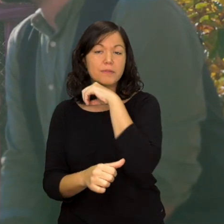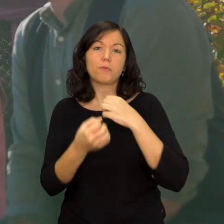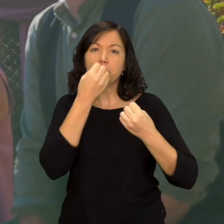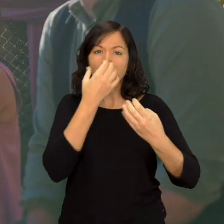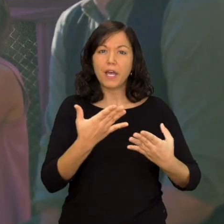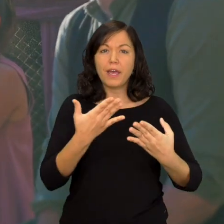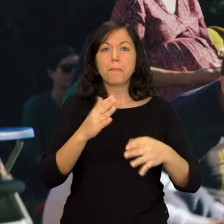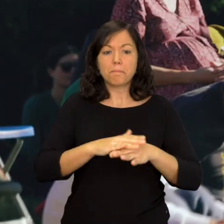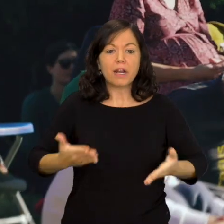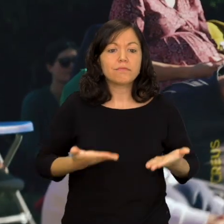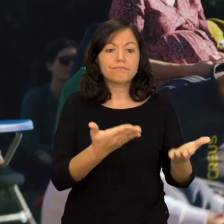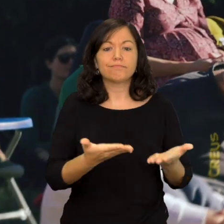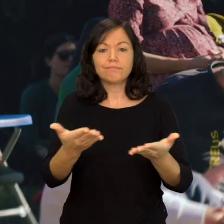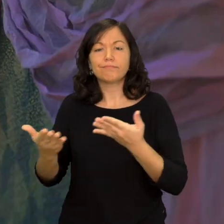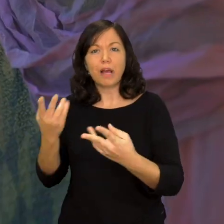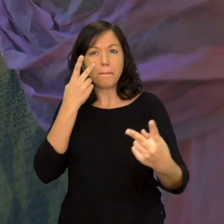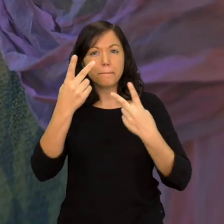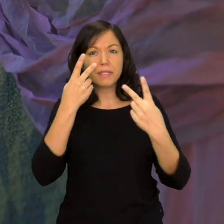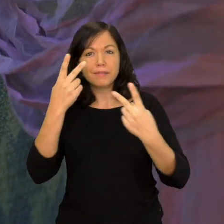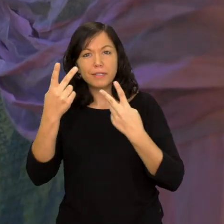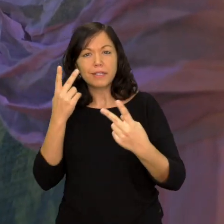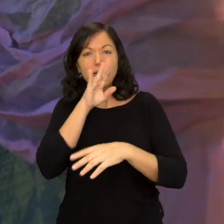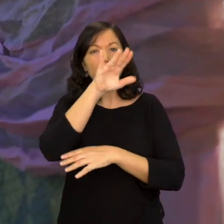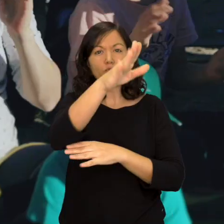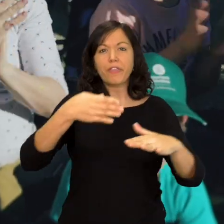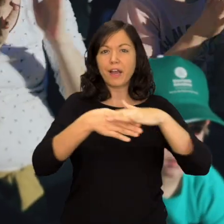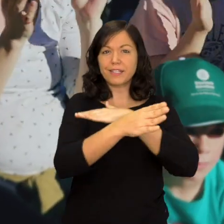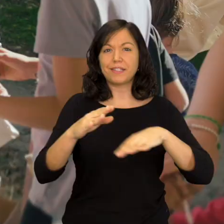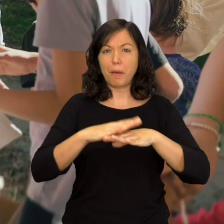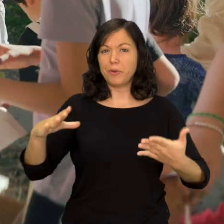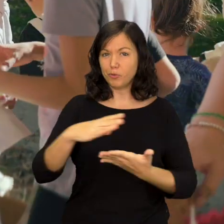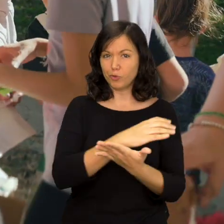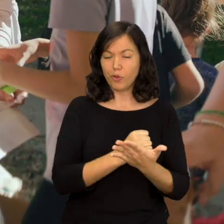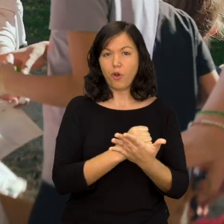bé donar un cop de mà per donar visibilitat a que la muntanya és accessible a tothom.